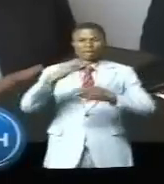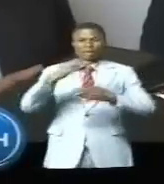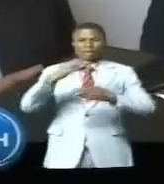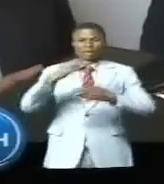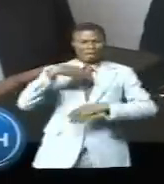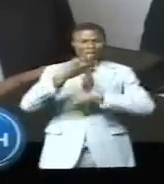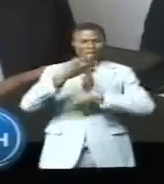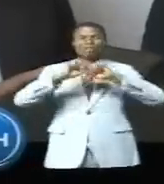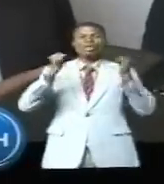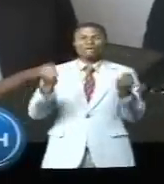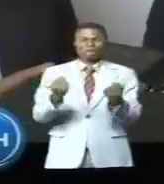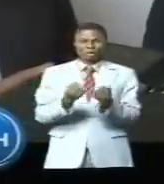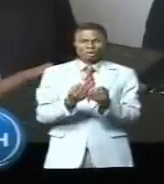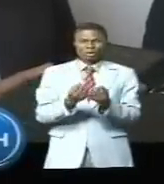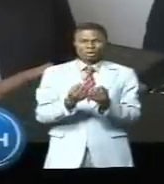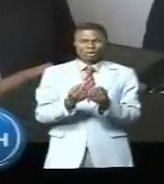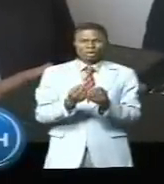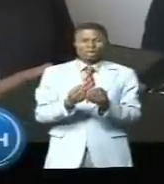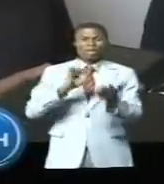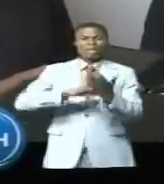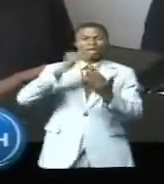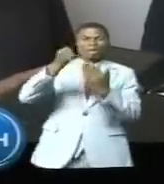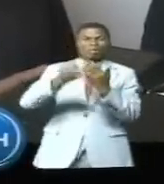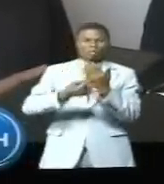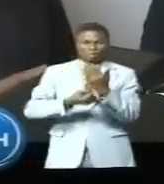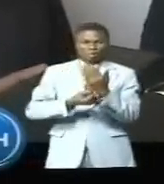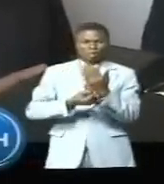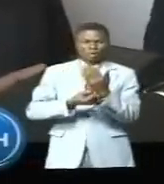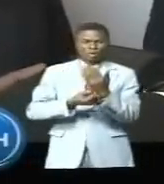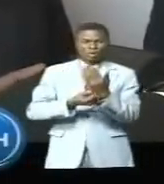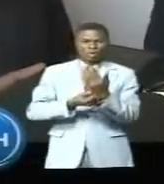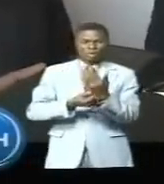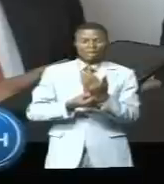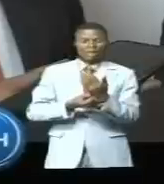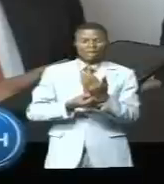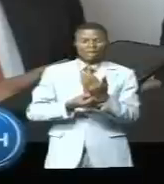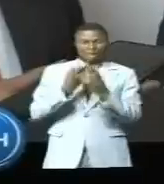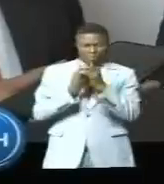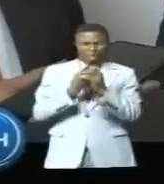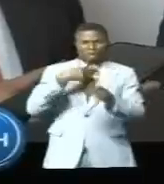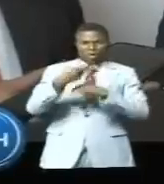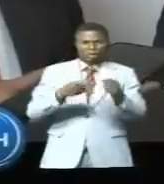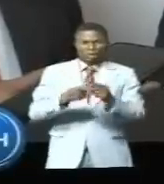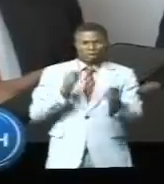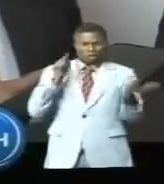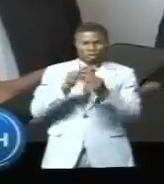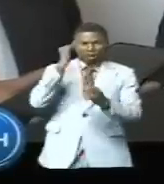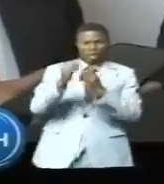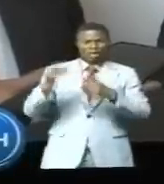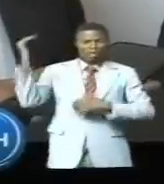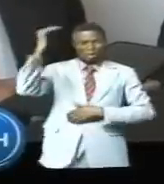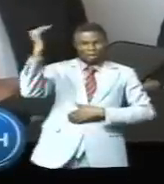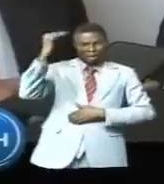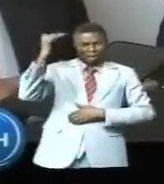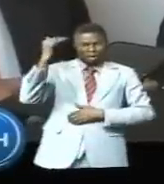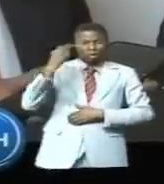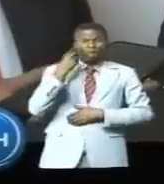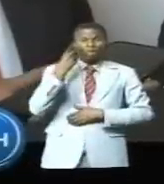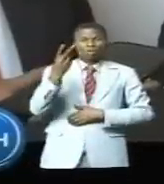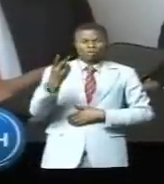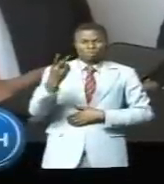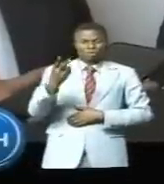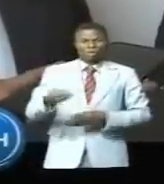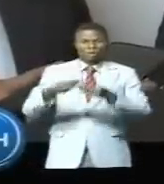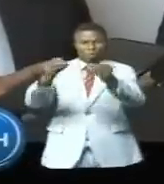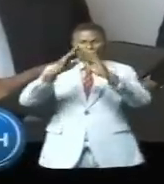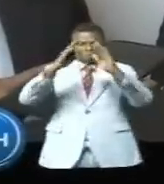sociales. Le projet, il démarre très bientôt. D'ici la fin de l'année, il y aura déjà des livraisons